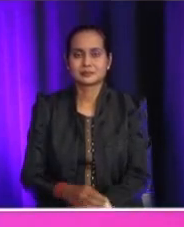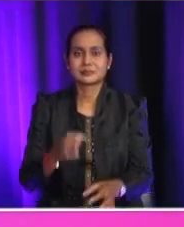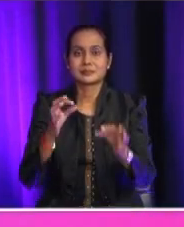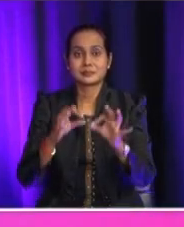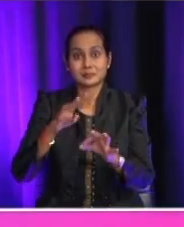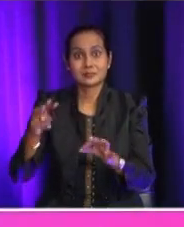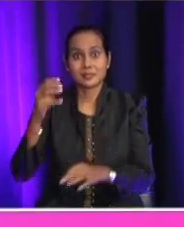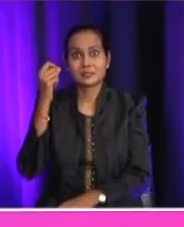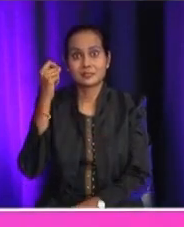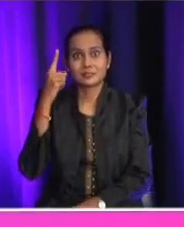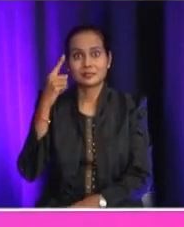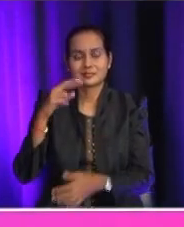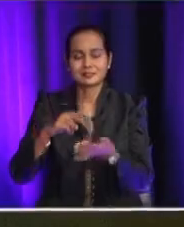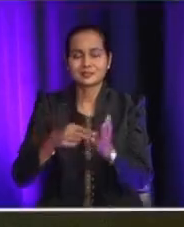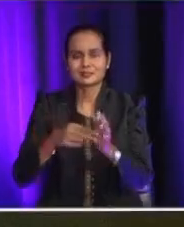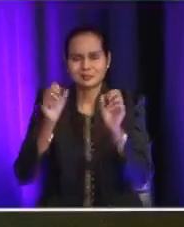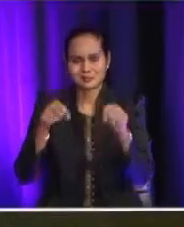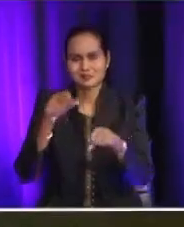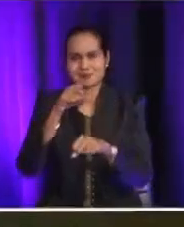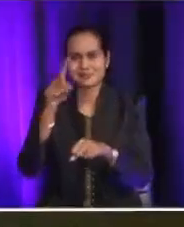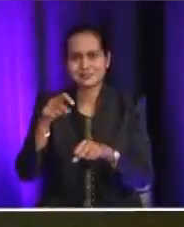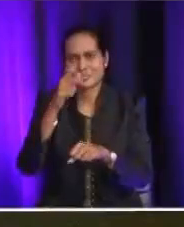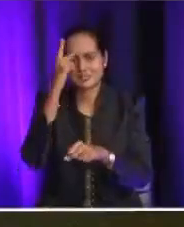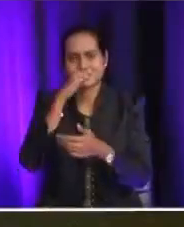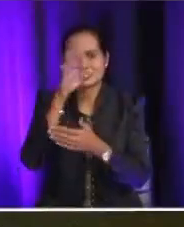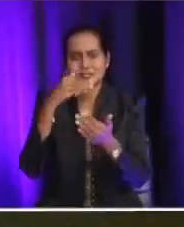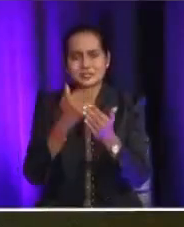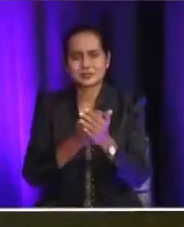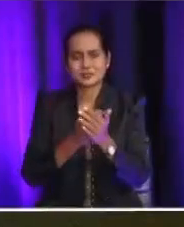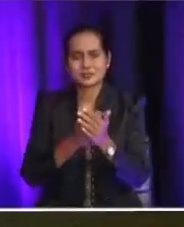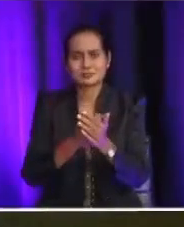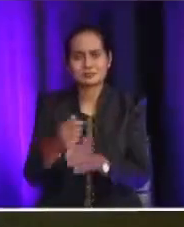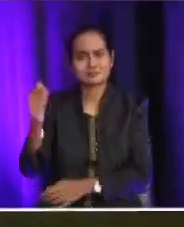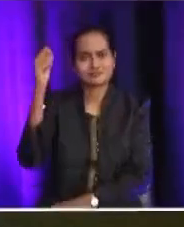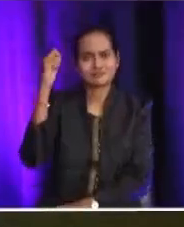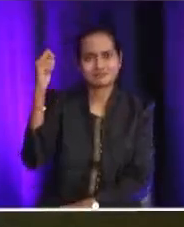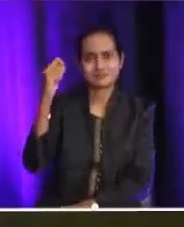Sebab semua angkat warna hijau, kan? Patut tadi Ilhan angkat warna merah.